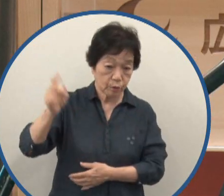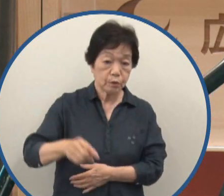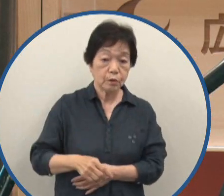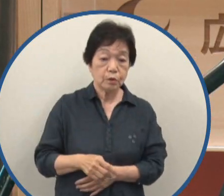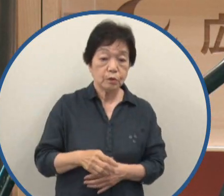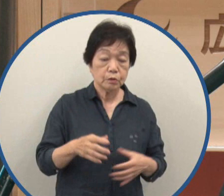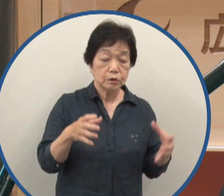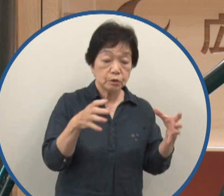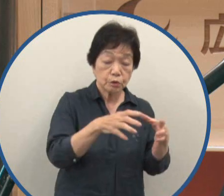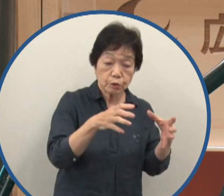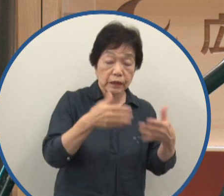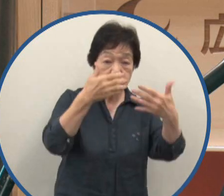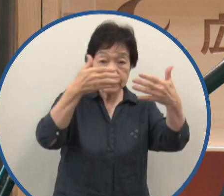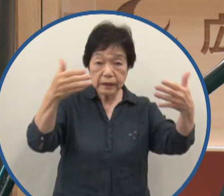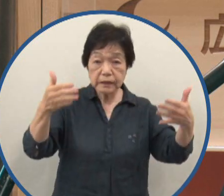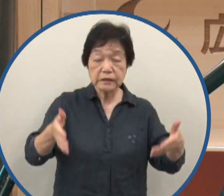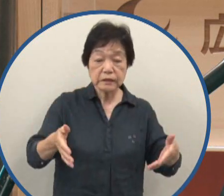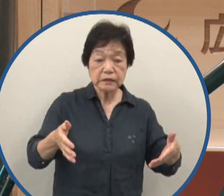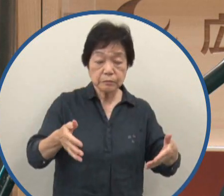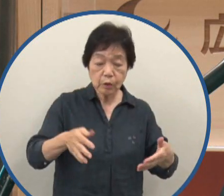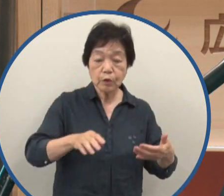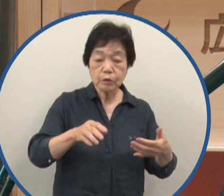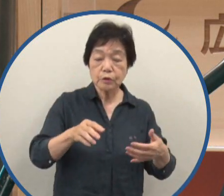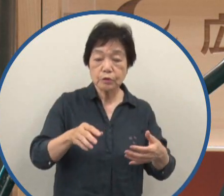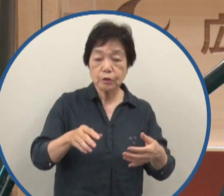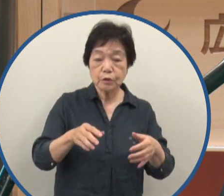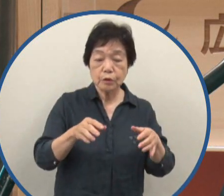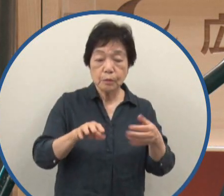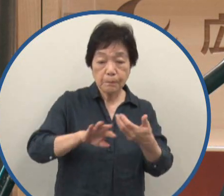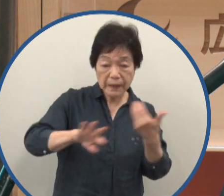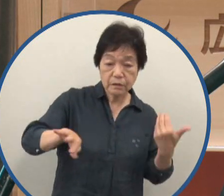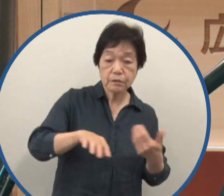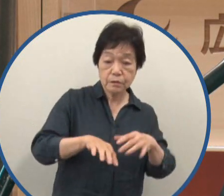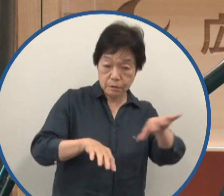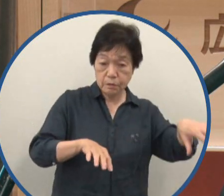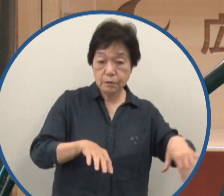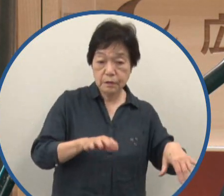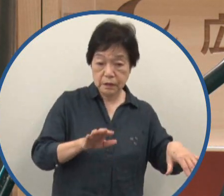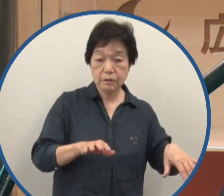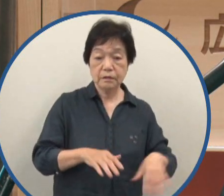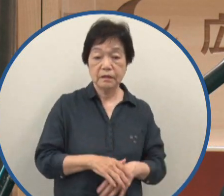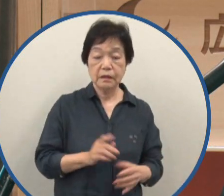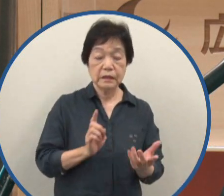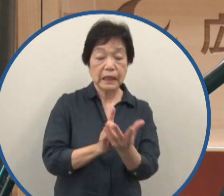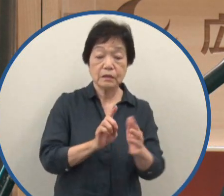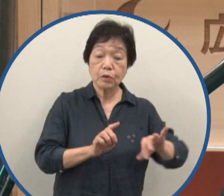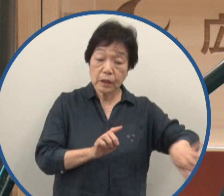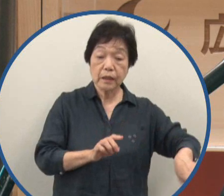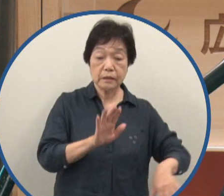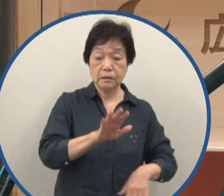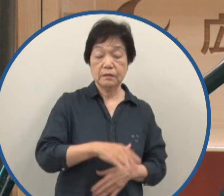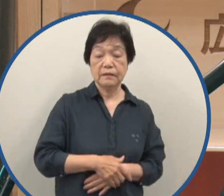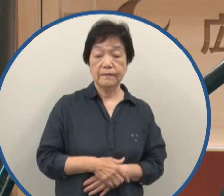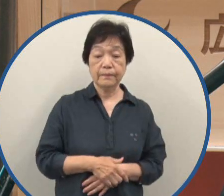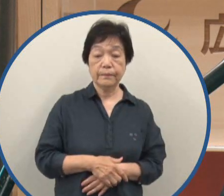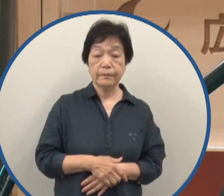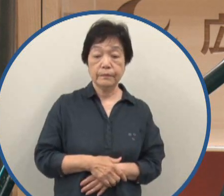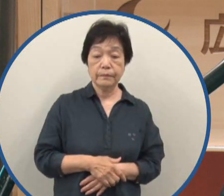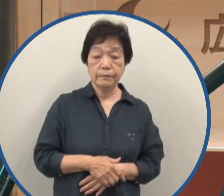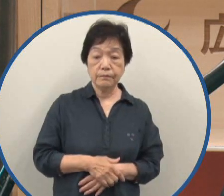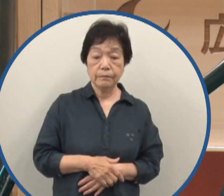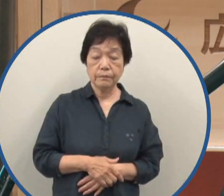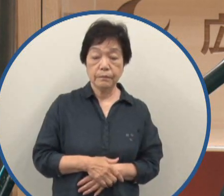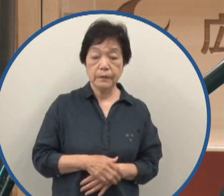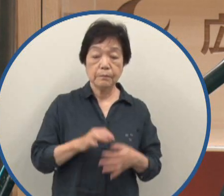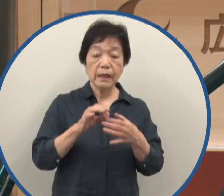集会展示施設などもあの別枠になっているよね。 そういうことです。 うん、という中でごめ